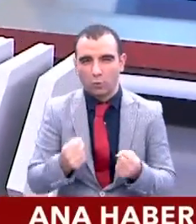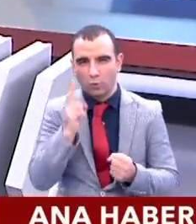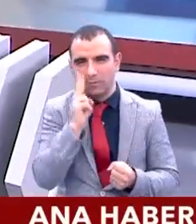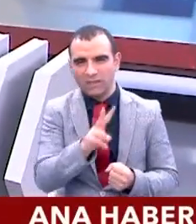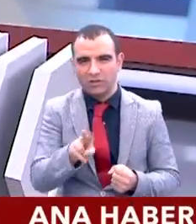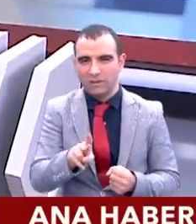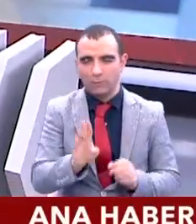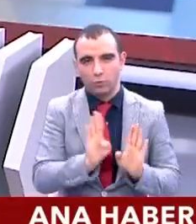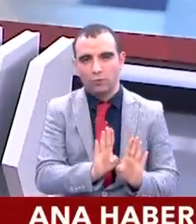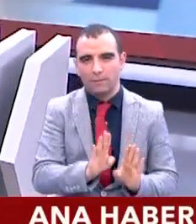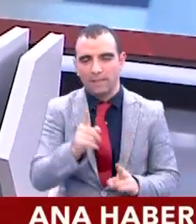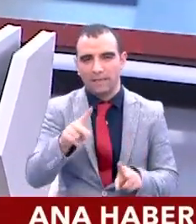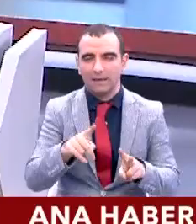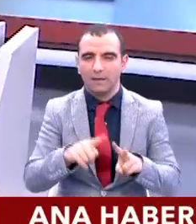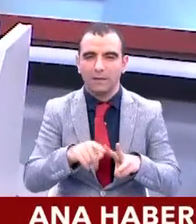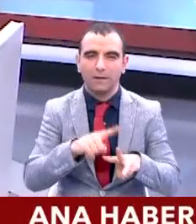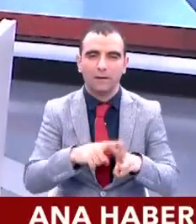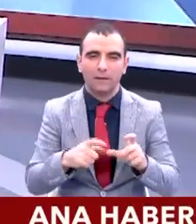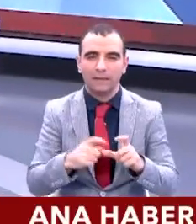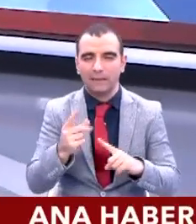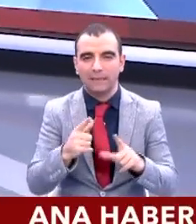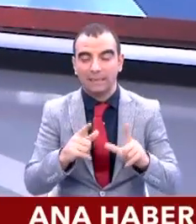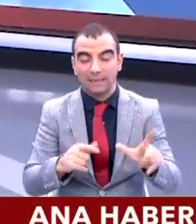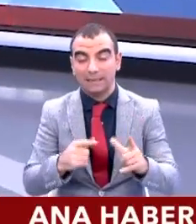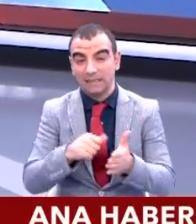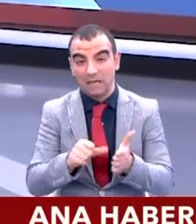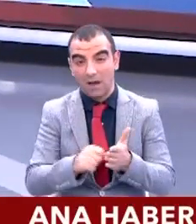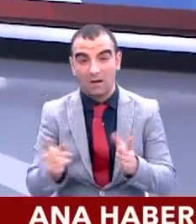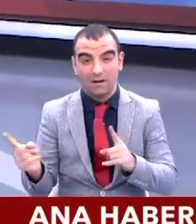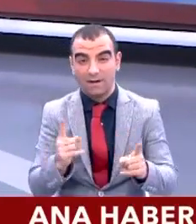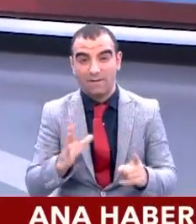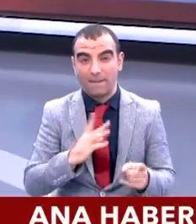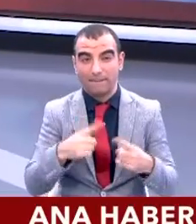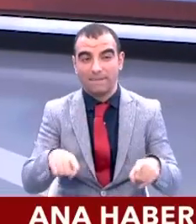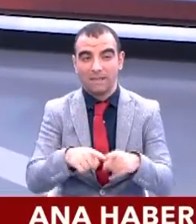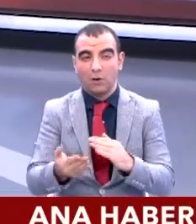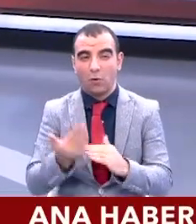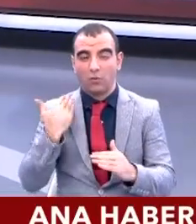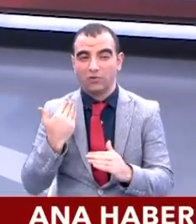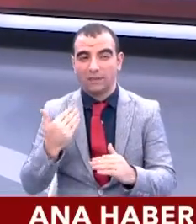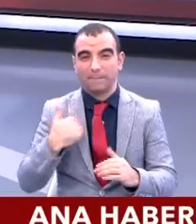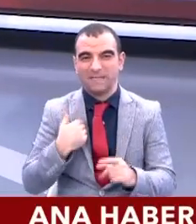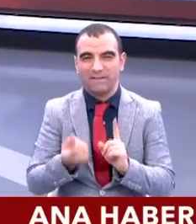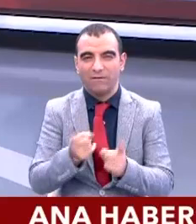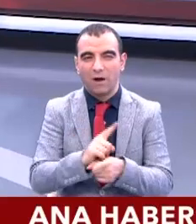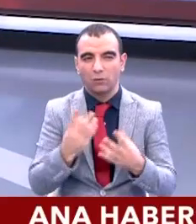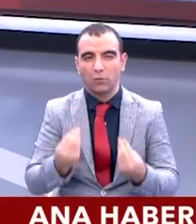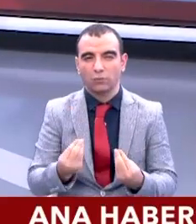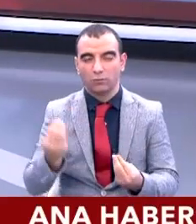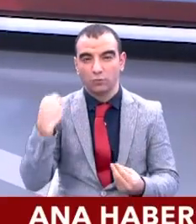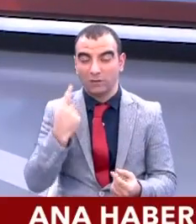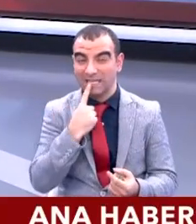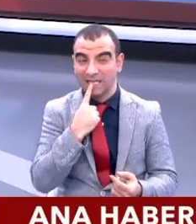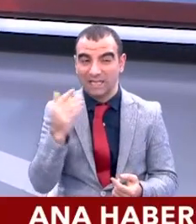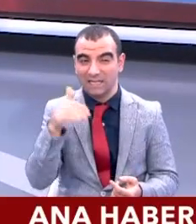durabilir Tabii ki nesiller arasında fark var Geçmişte de bunu hep konuşurduk bizden önceki nesiller bizim farklı olduğumuzu dile